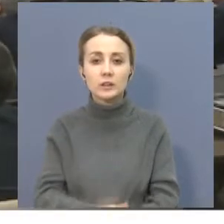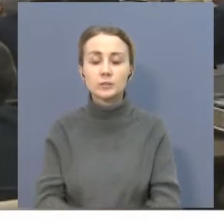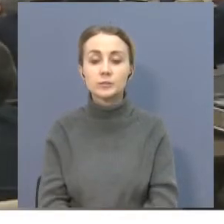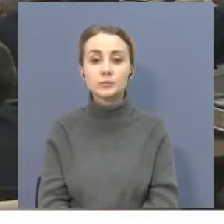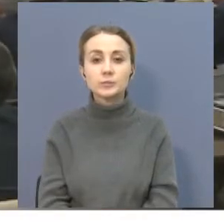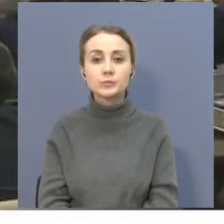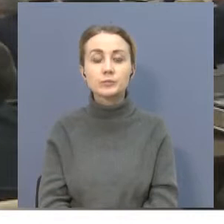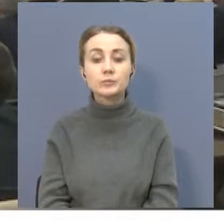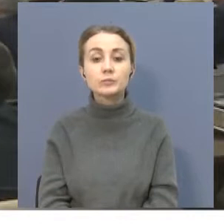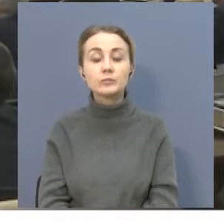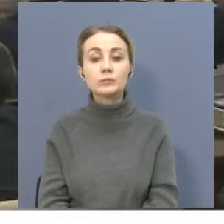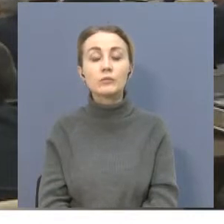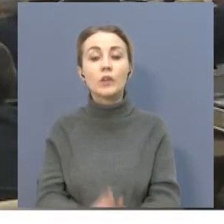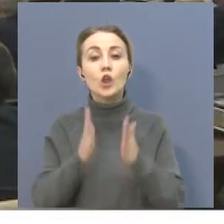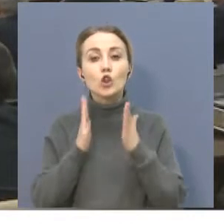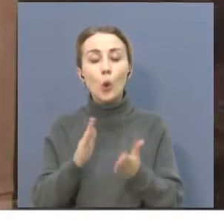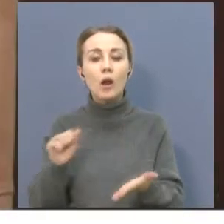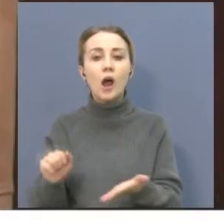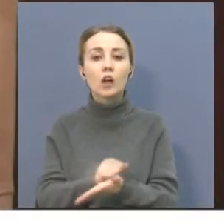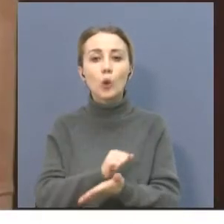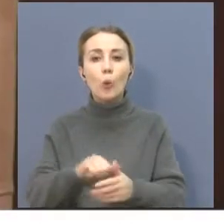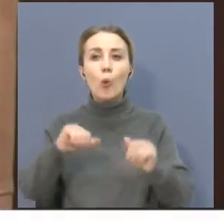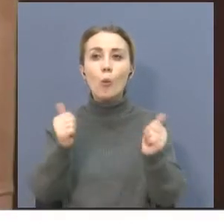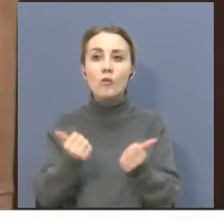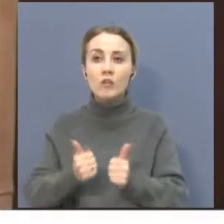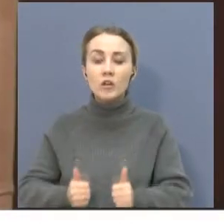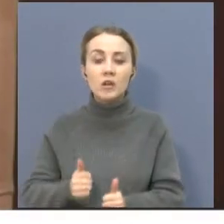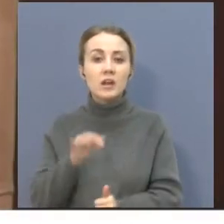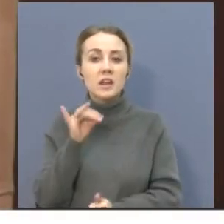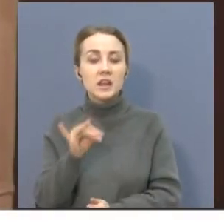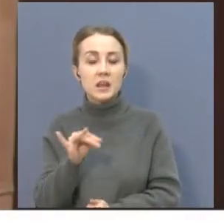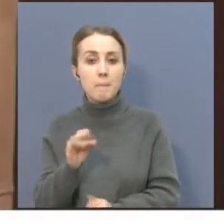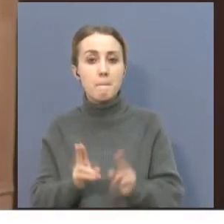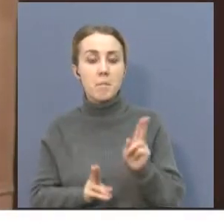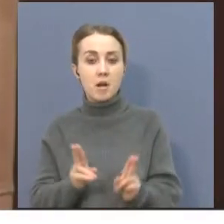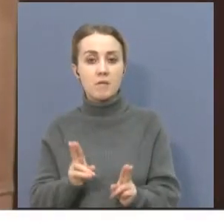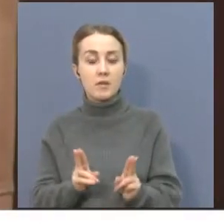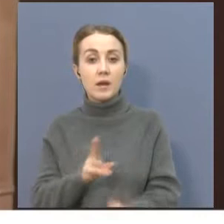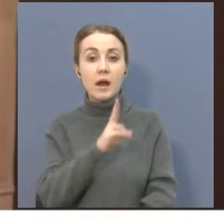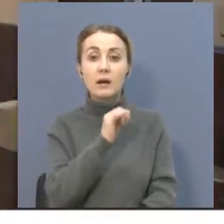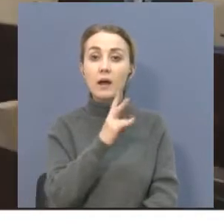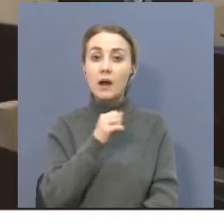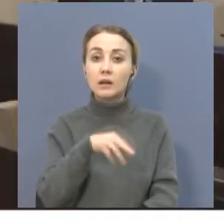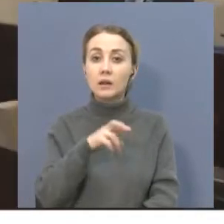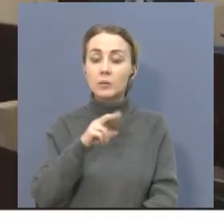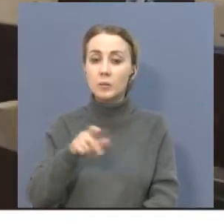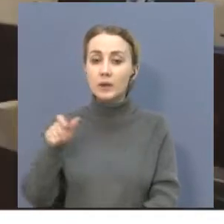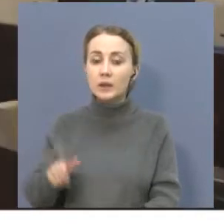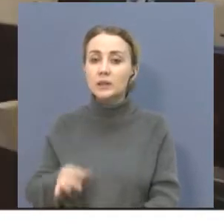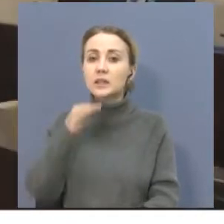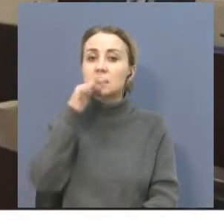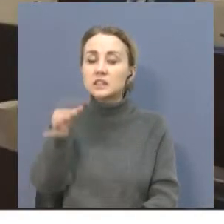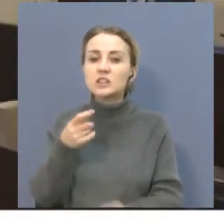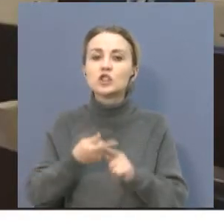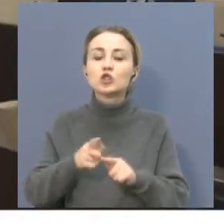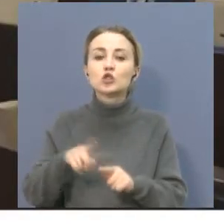Яғни заң жобасын әзірлеушілер әлеуметтік бағыт пен оның тиімділігін елемейді. Тек құжатты рәсімдеу және формальды құқықтық жағына мән береді. Бұл